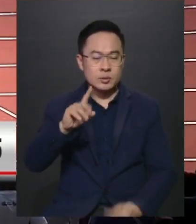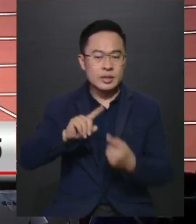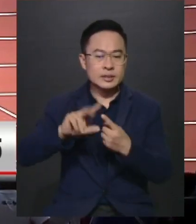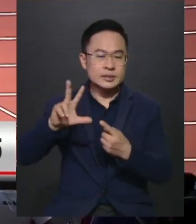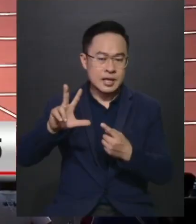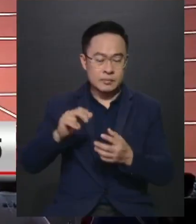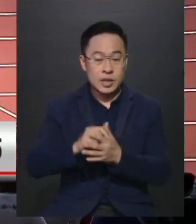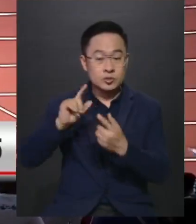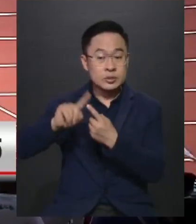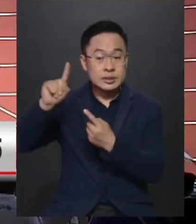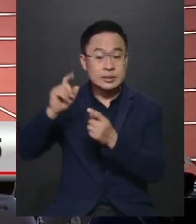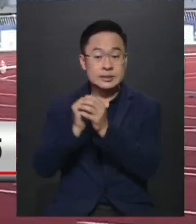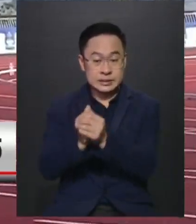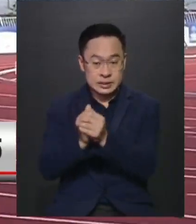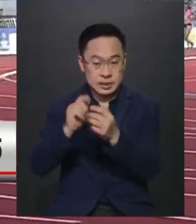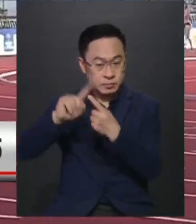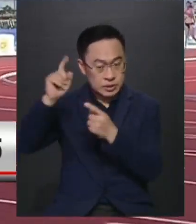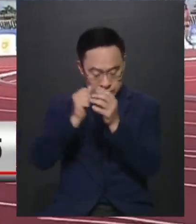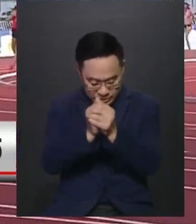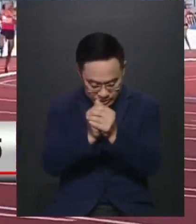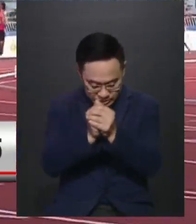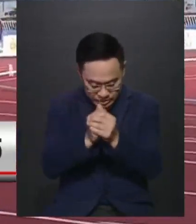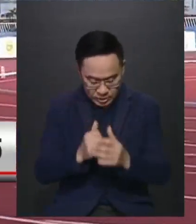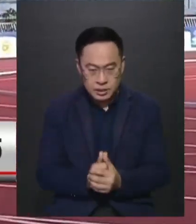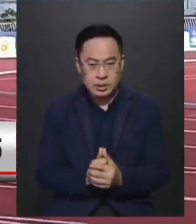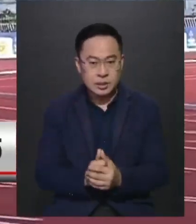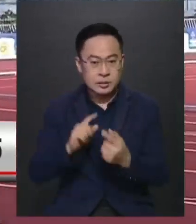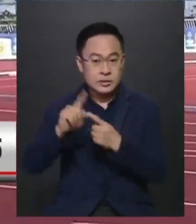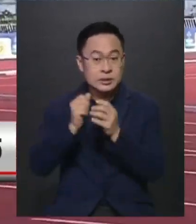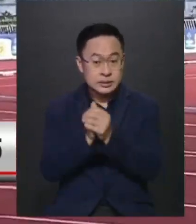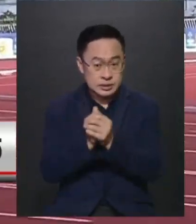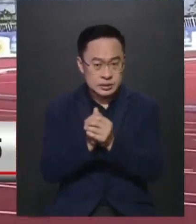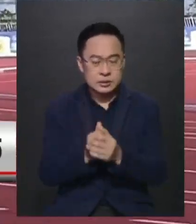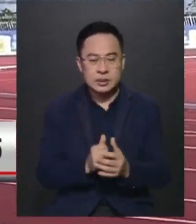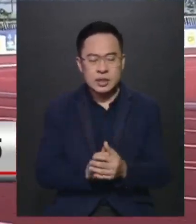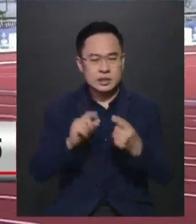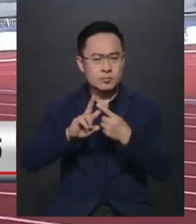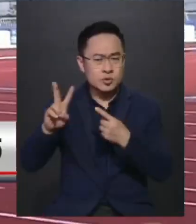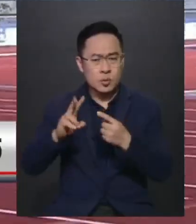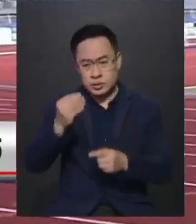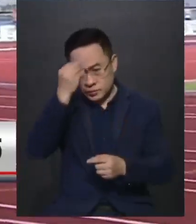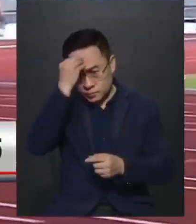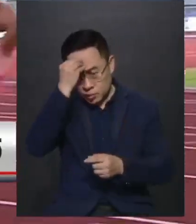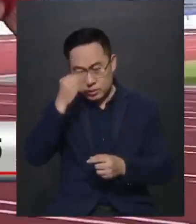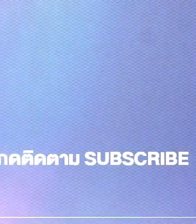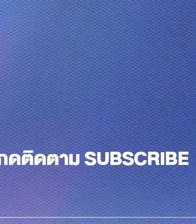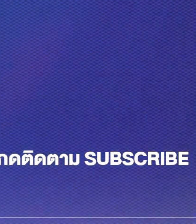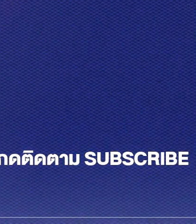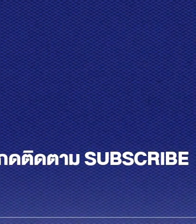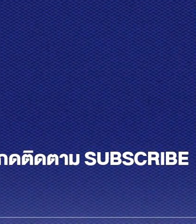องอันดับที่1เนี่ยคือจีนค่ะ 43.35 วินาทีและอันดับที่2ญี่ปุ่น 43.95 วินาทีค่ะ